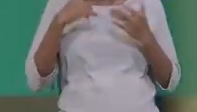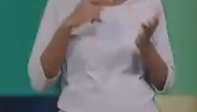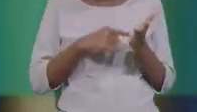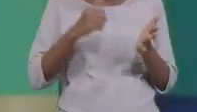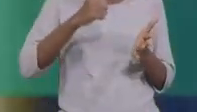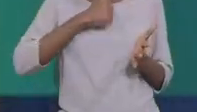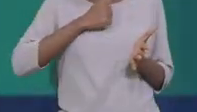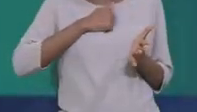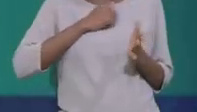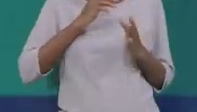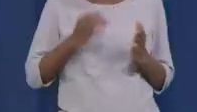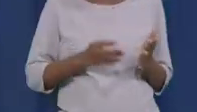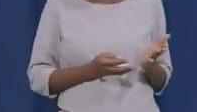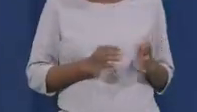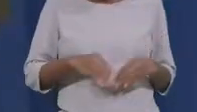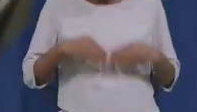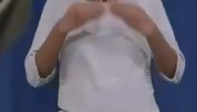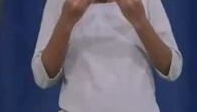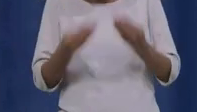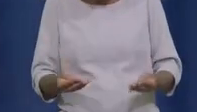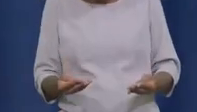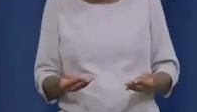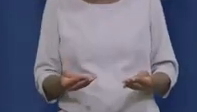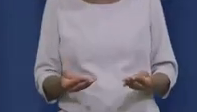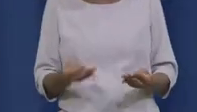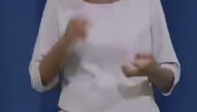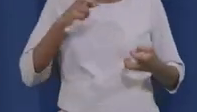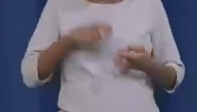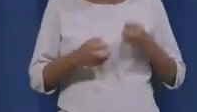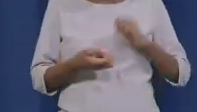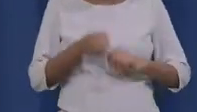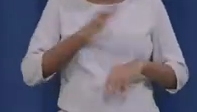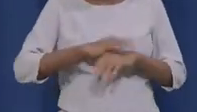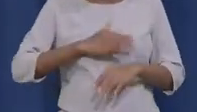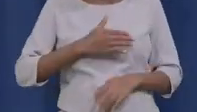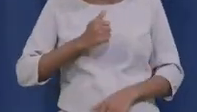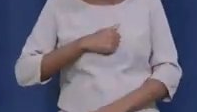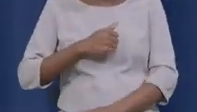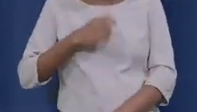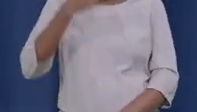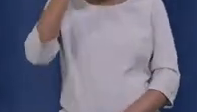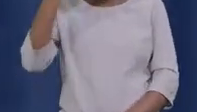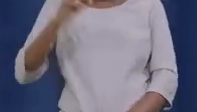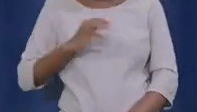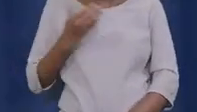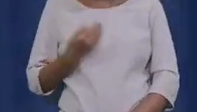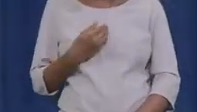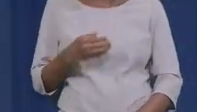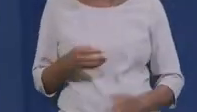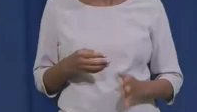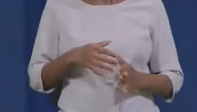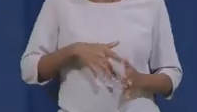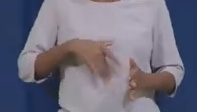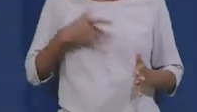Donc, ne nous imposons pas cette tragédie sur nous à cause de nos émotions,